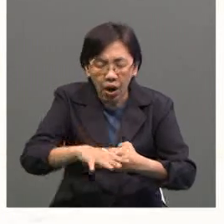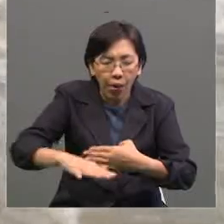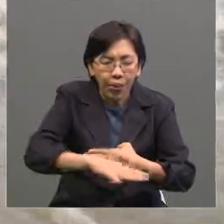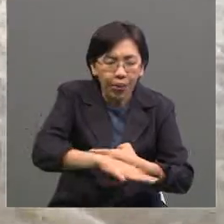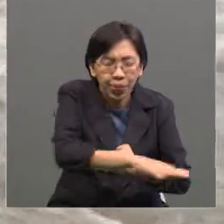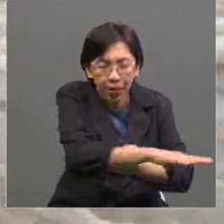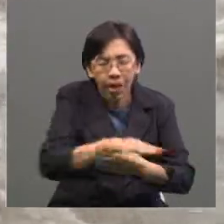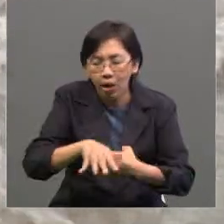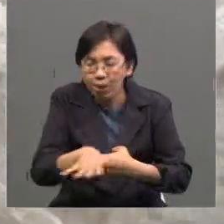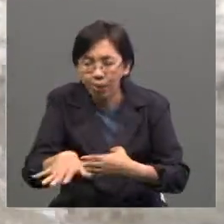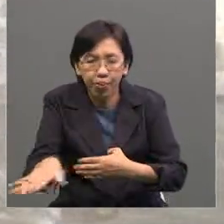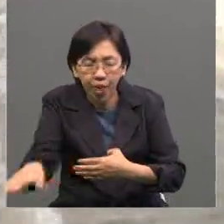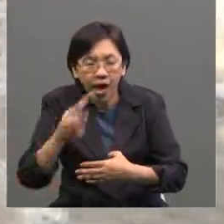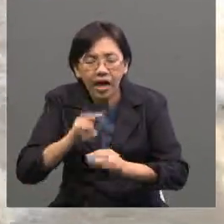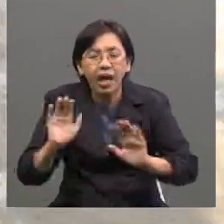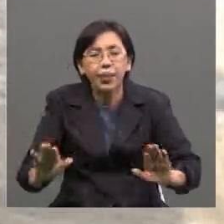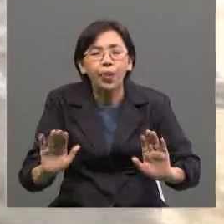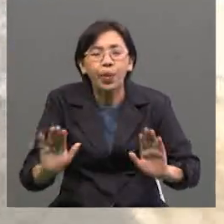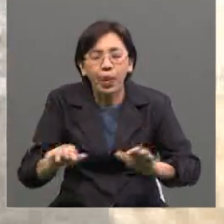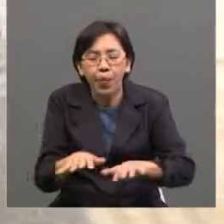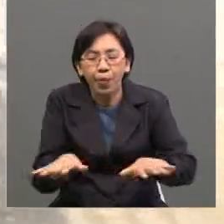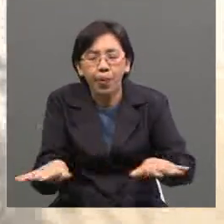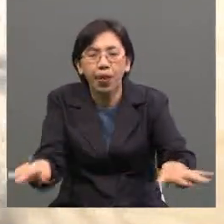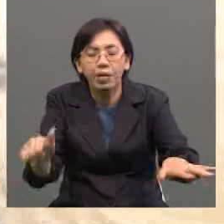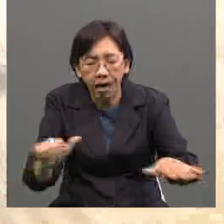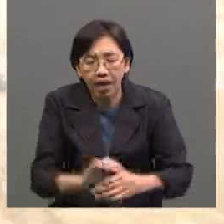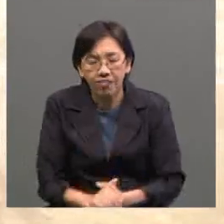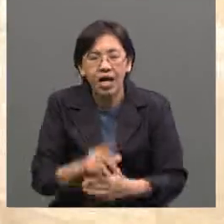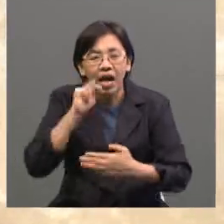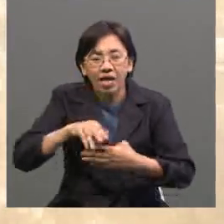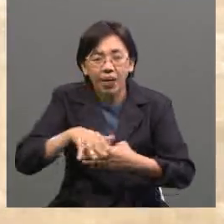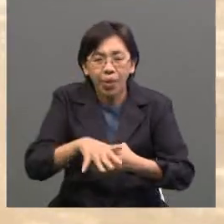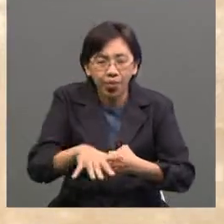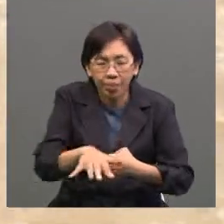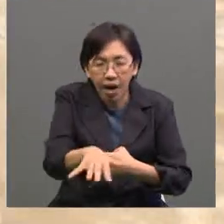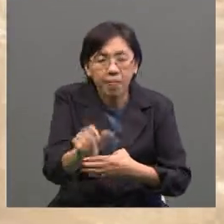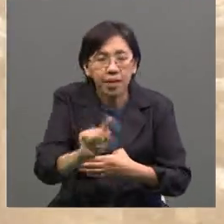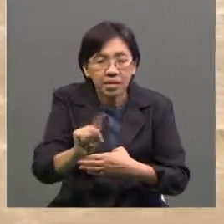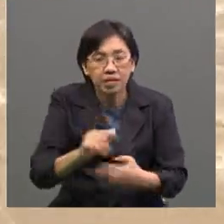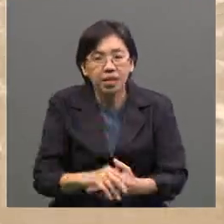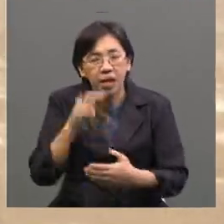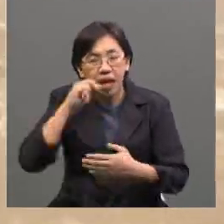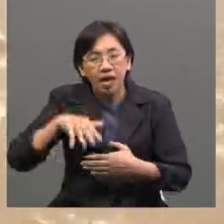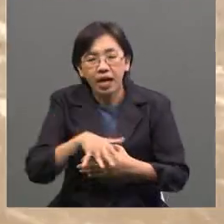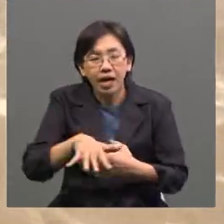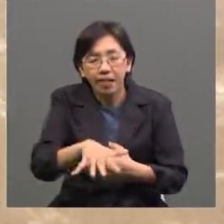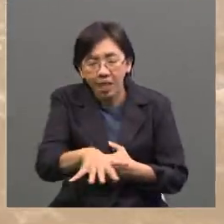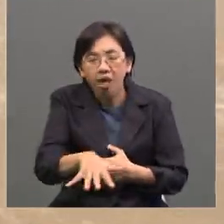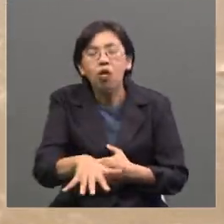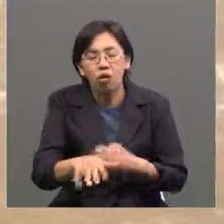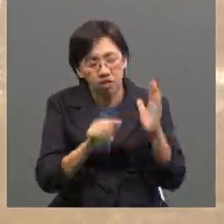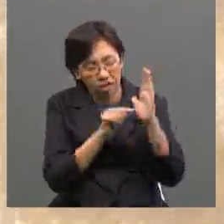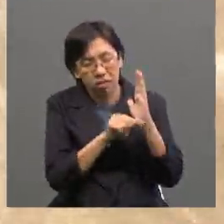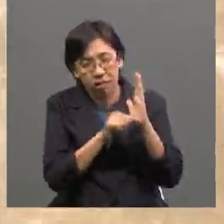เก็บไว้ในทุ่งบางระกำและบึงบรเพชรให้ได้มากที่สุดจากนั้นก็จะผันมวลน้ำส่วนหนึ่งนะครับออกไปทางฝั่งตะวัน